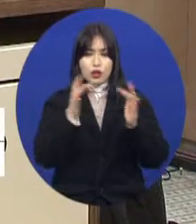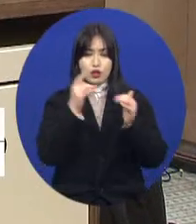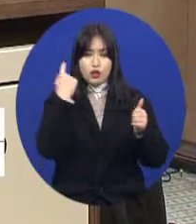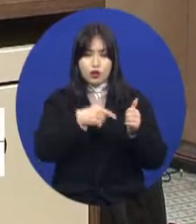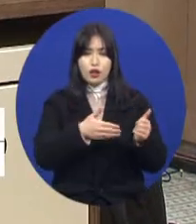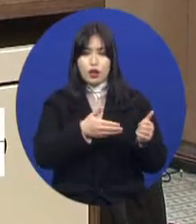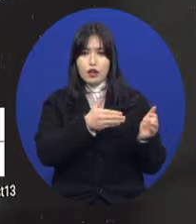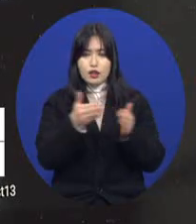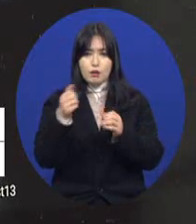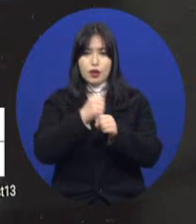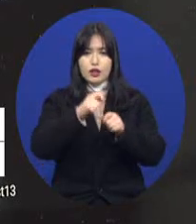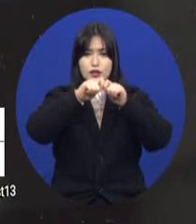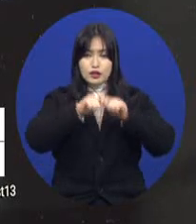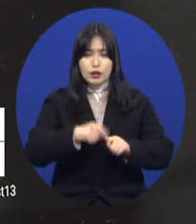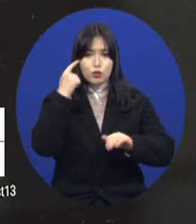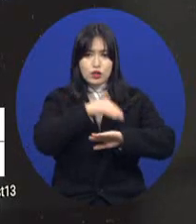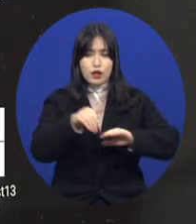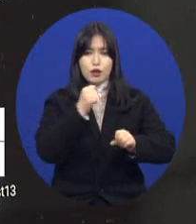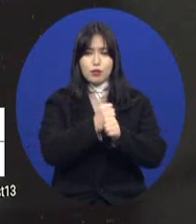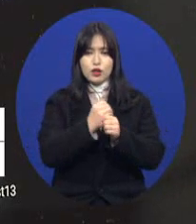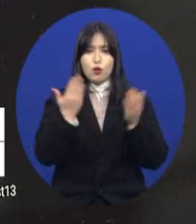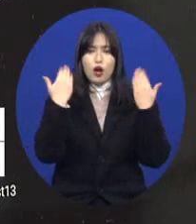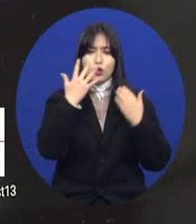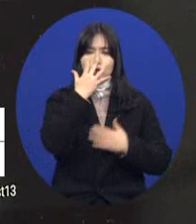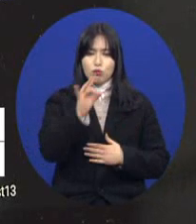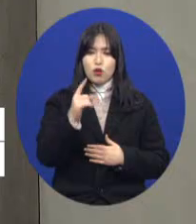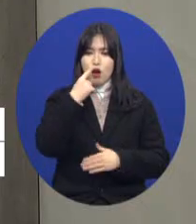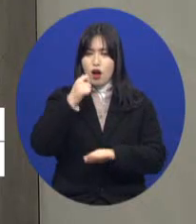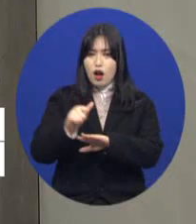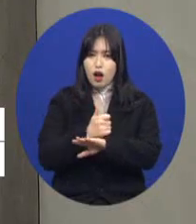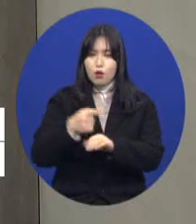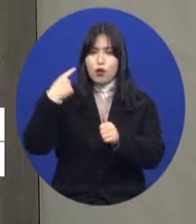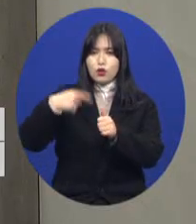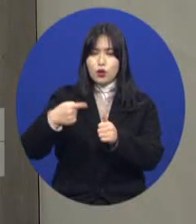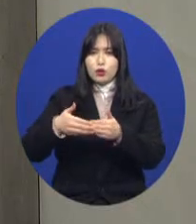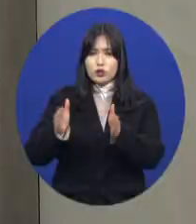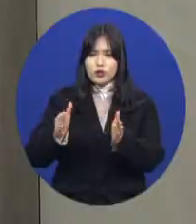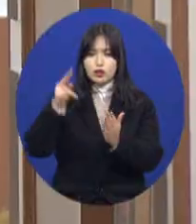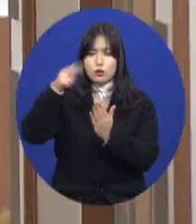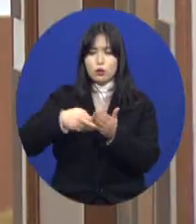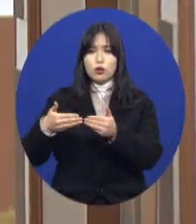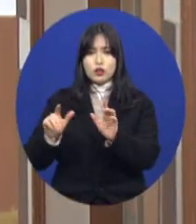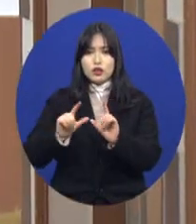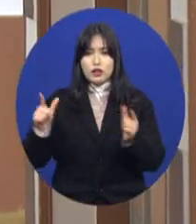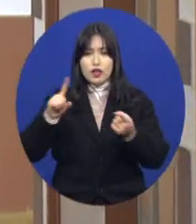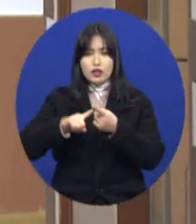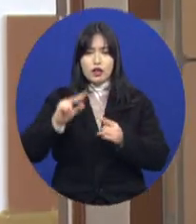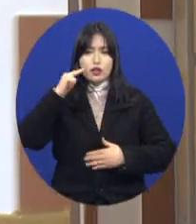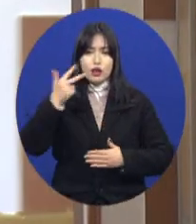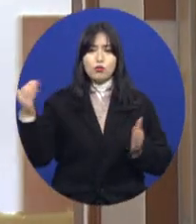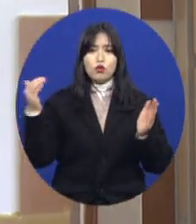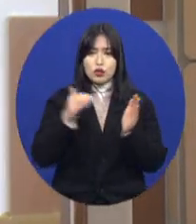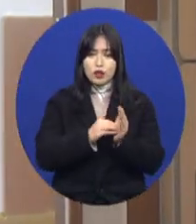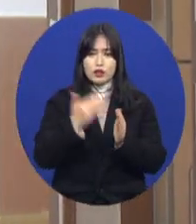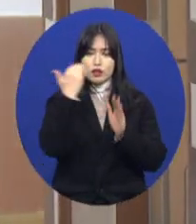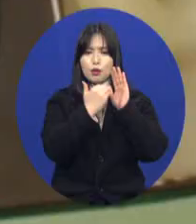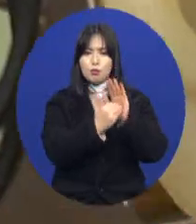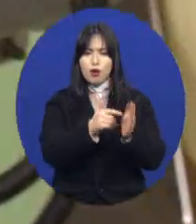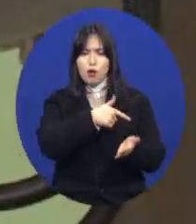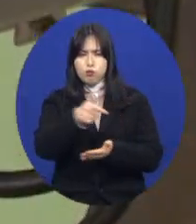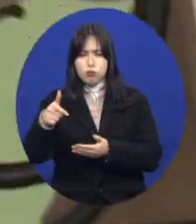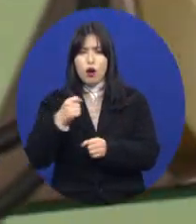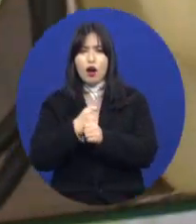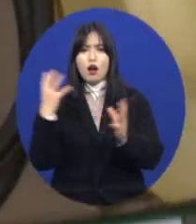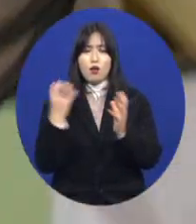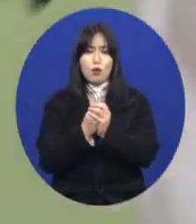세부 계획을 세우고 학교는 물론 확 원과 교습소 독서실 등에 대해서도 다음주 까지 방역 소독을 하도록